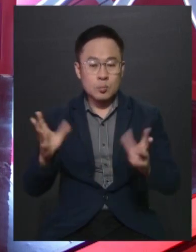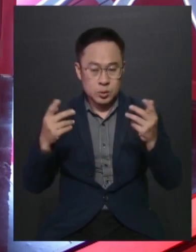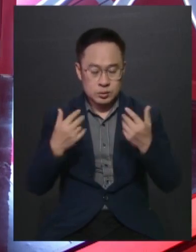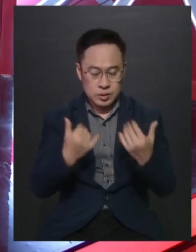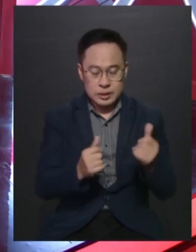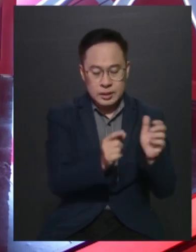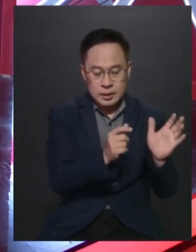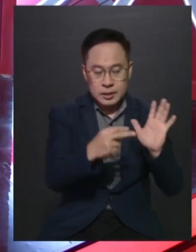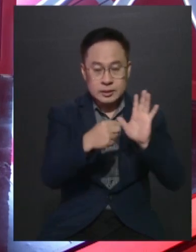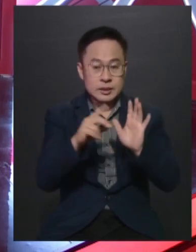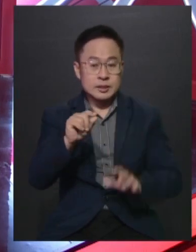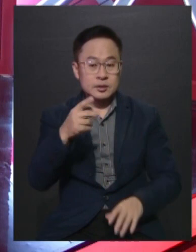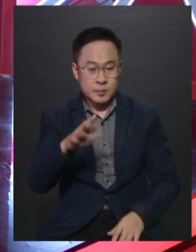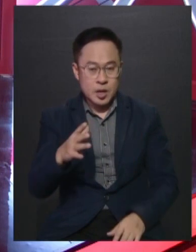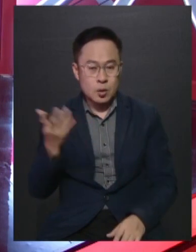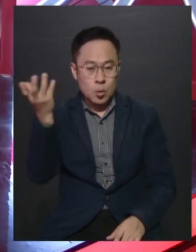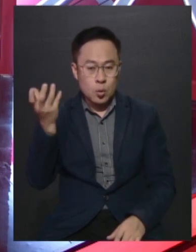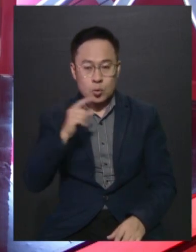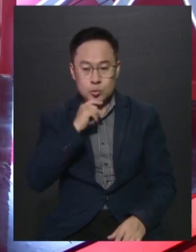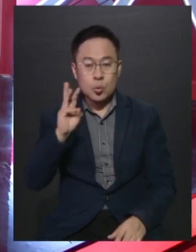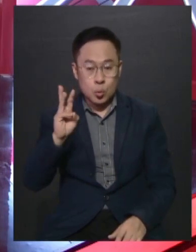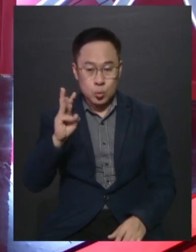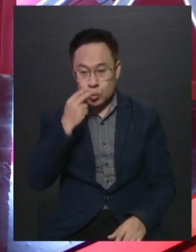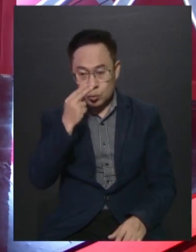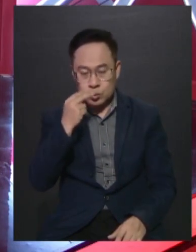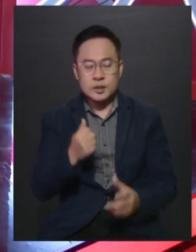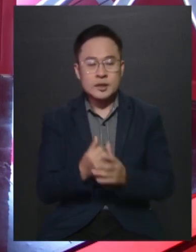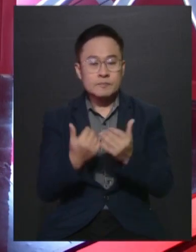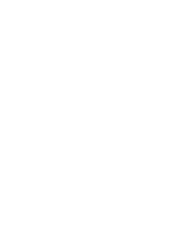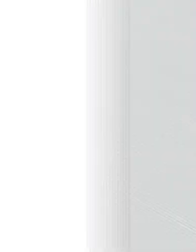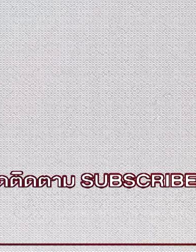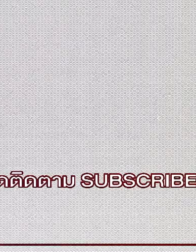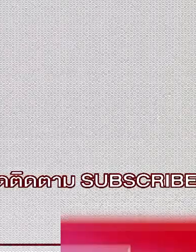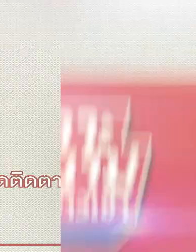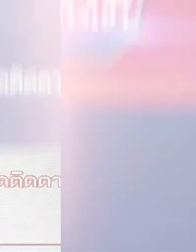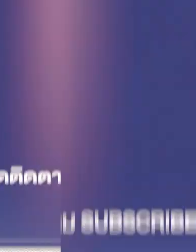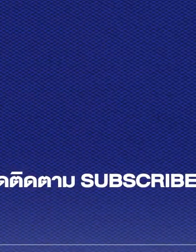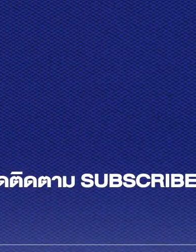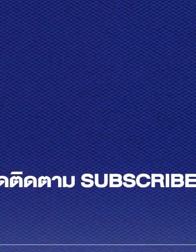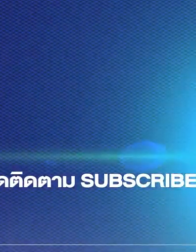การติดตามกันไว้ด้วยนะคะหน้าจอ T SP 7ของเรารวมไปถึงแอปพลิเคชัน T SP 7ค่ะ